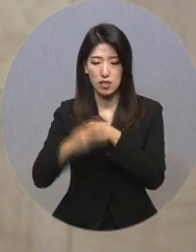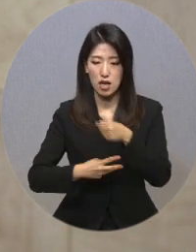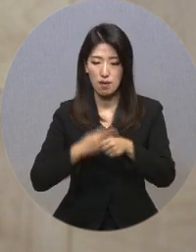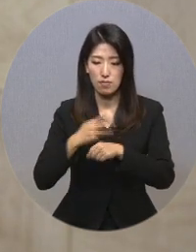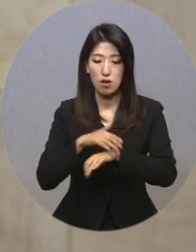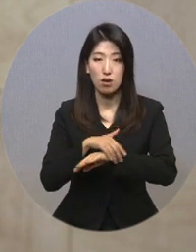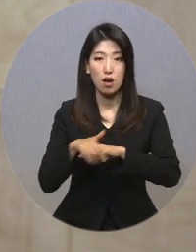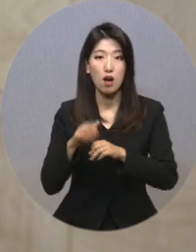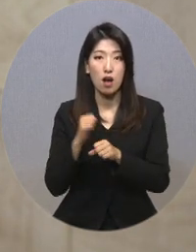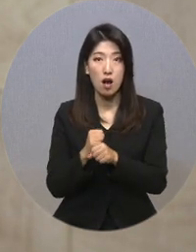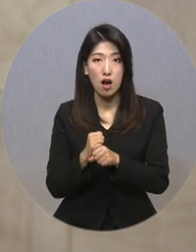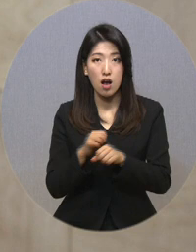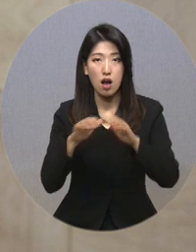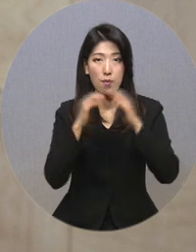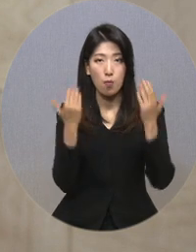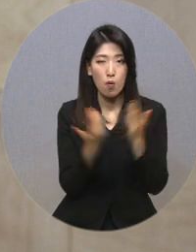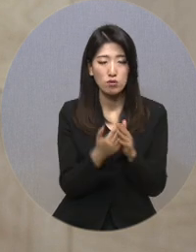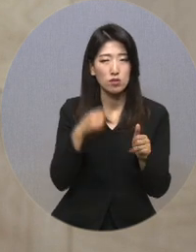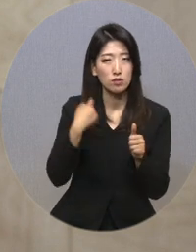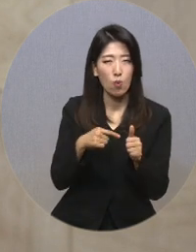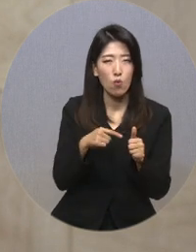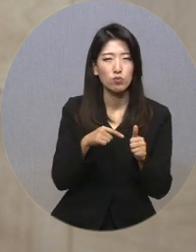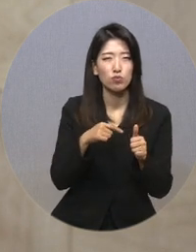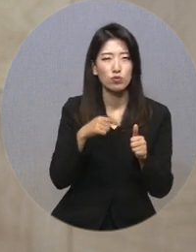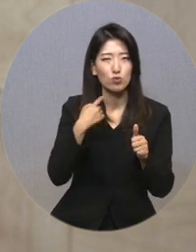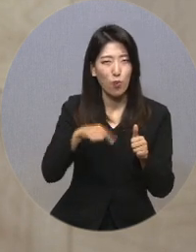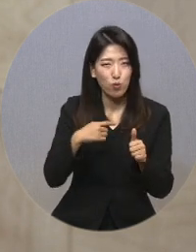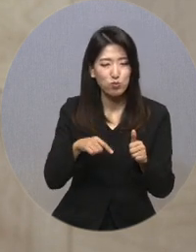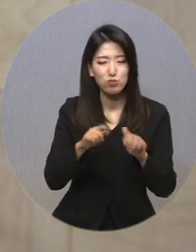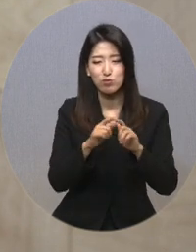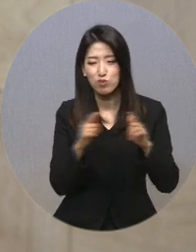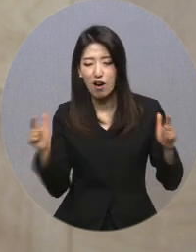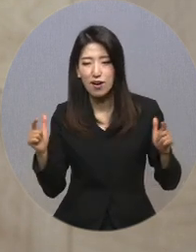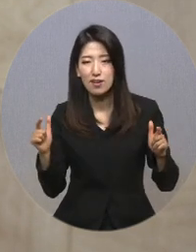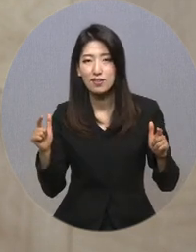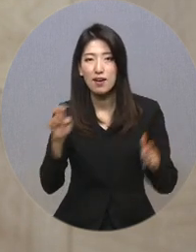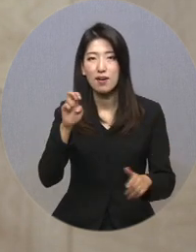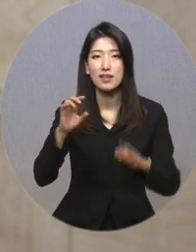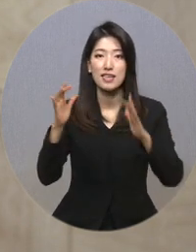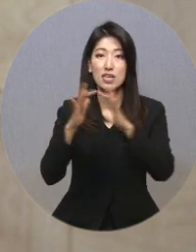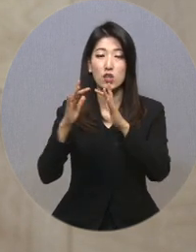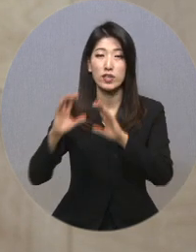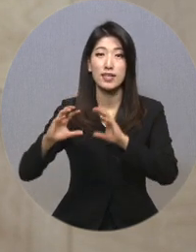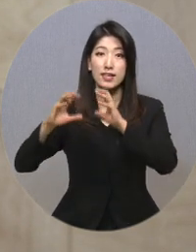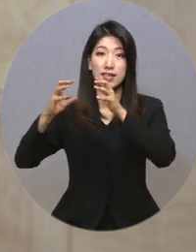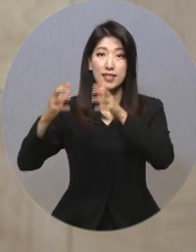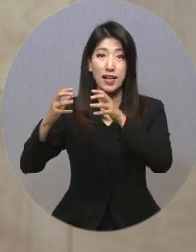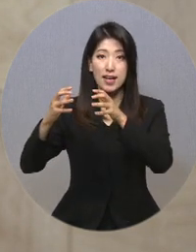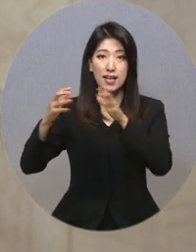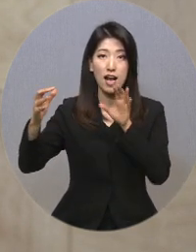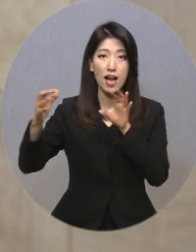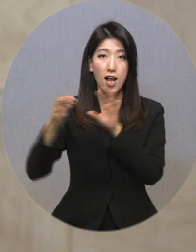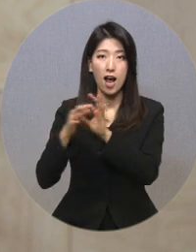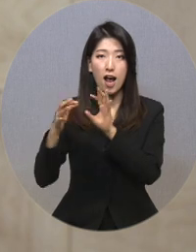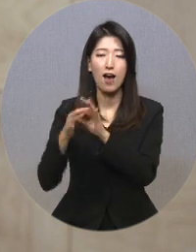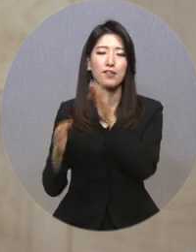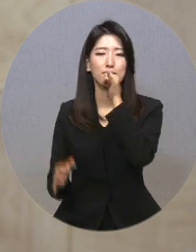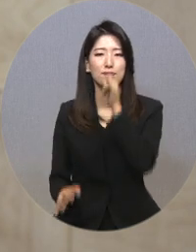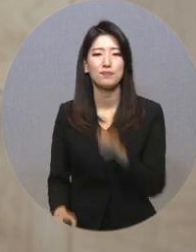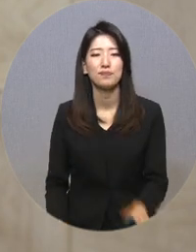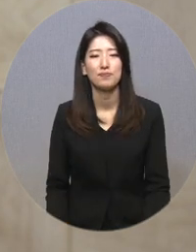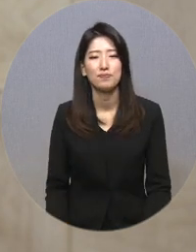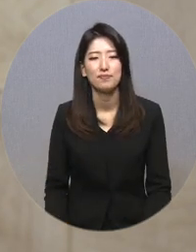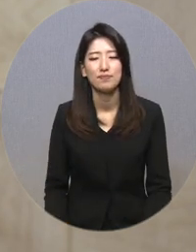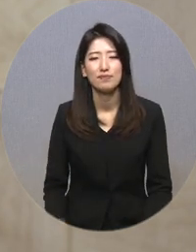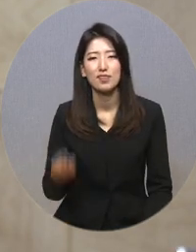모든 시설과 교수학습법부터 시작해서 모든 것들을 다 메타버스 환경으로 지금 바꾸고 있습니다. 현재 여기에서